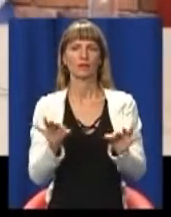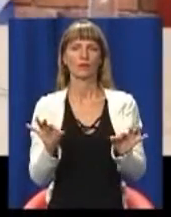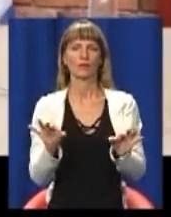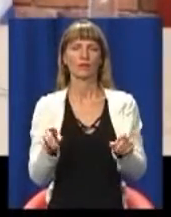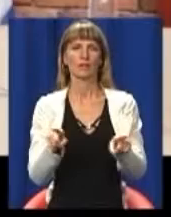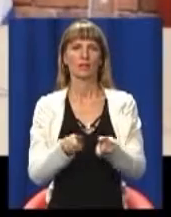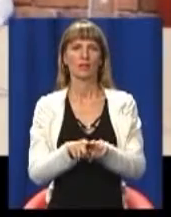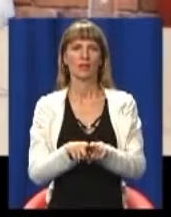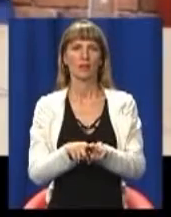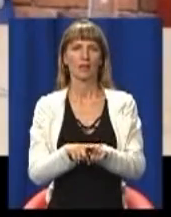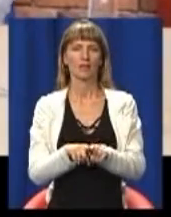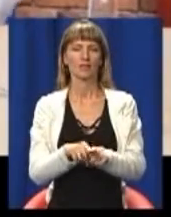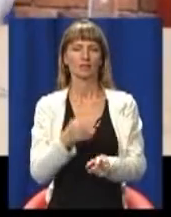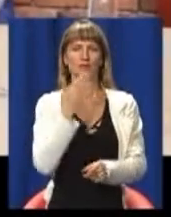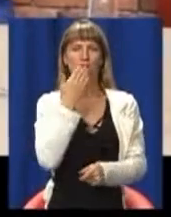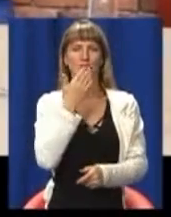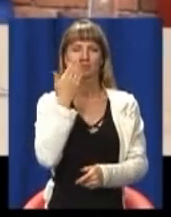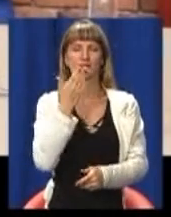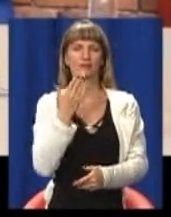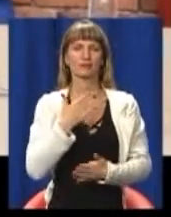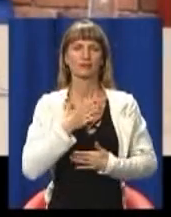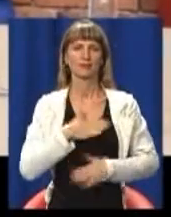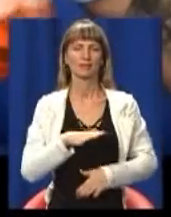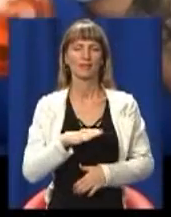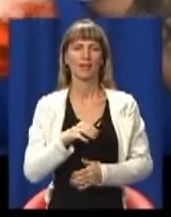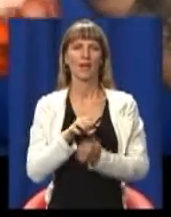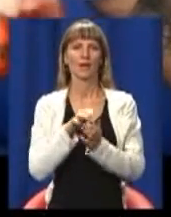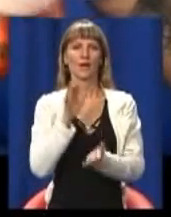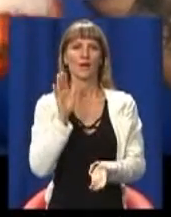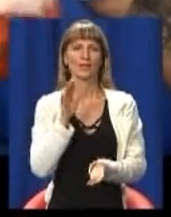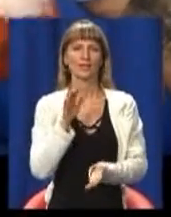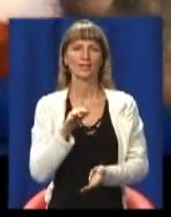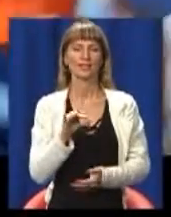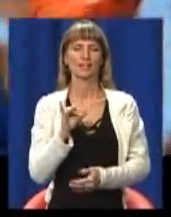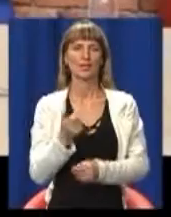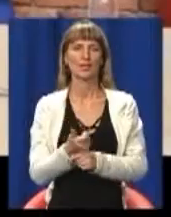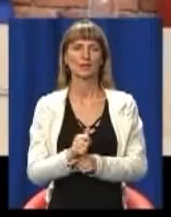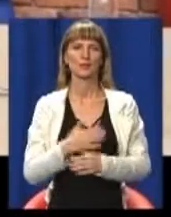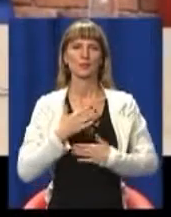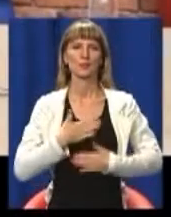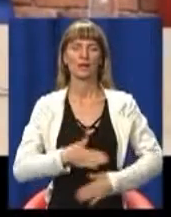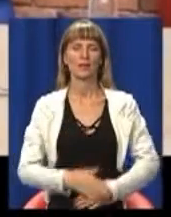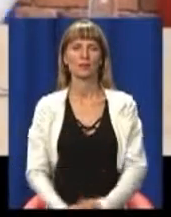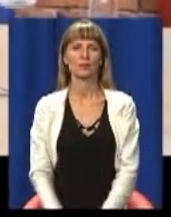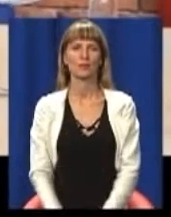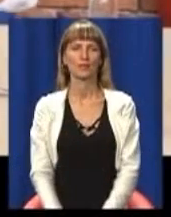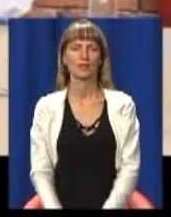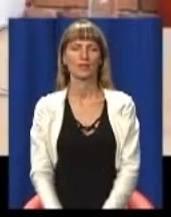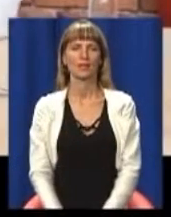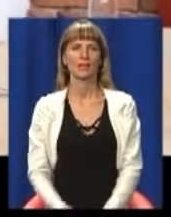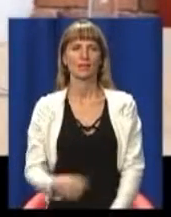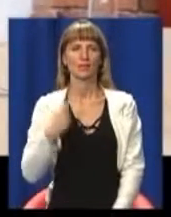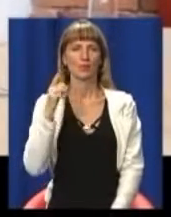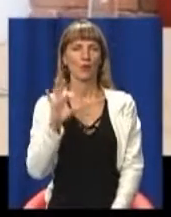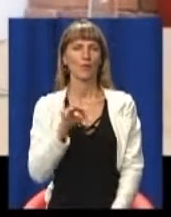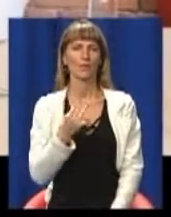така штука. Можна вдихнути, відкриваєте рота. Дуже-дуже приємно. Як мені здається, ой,